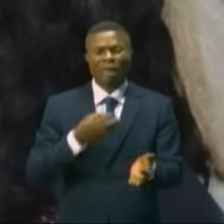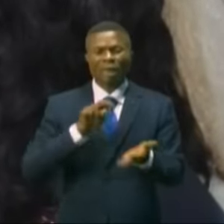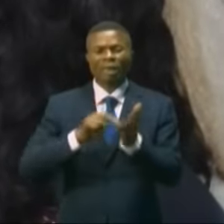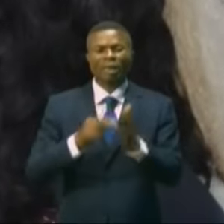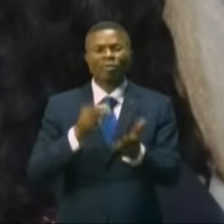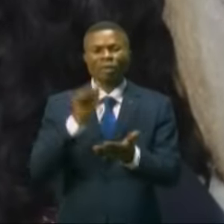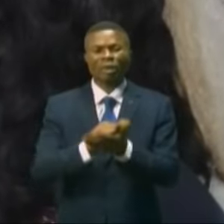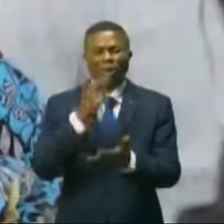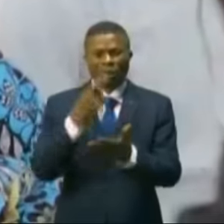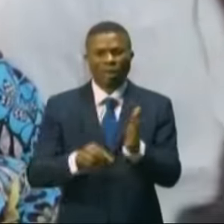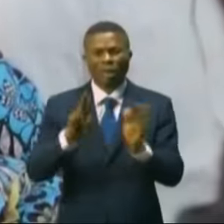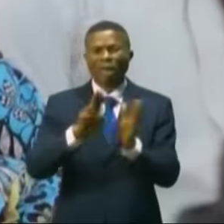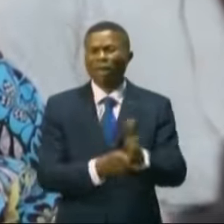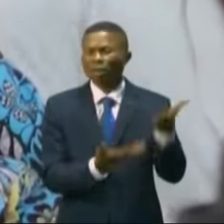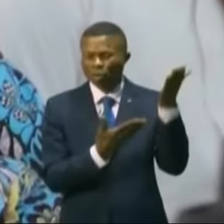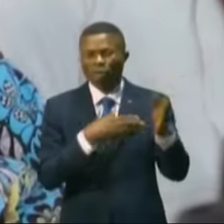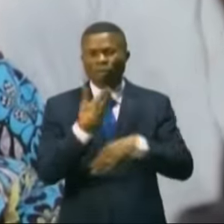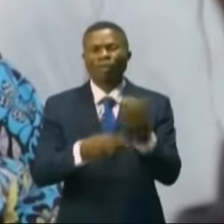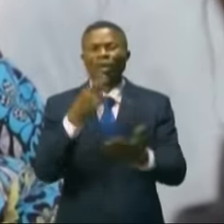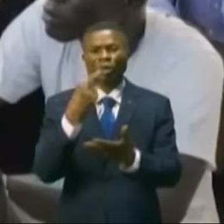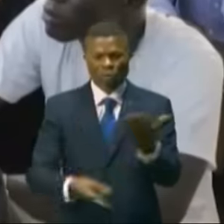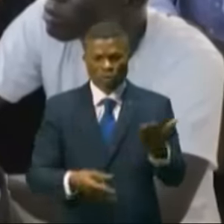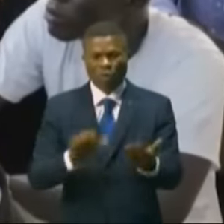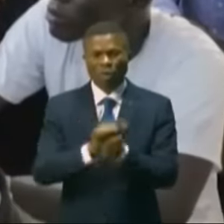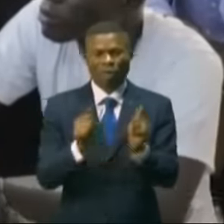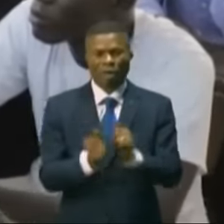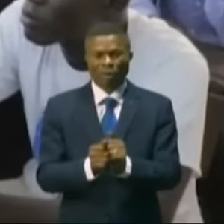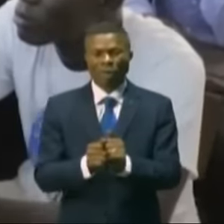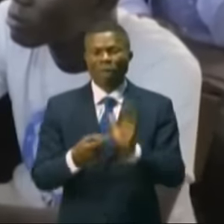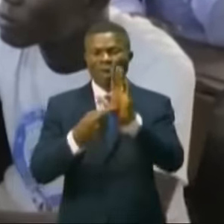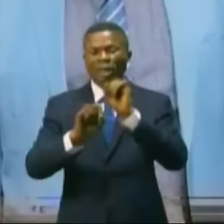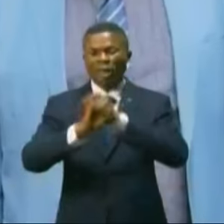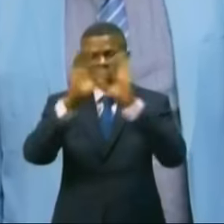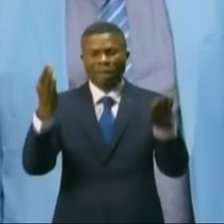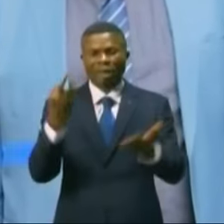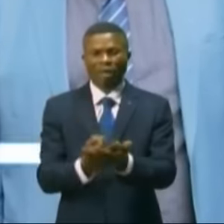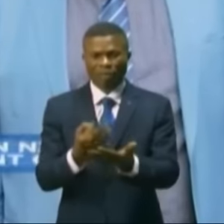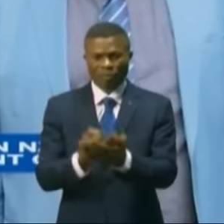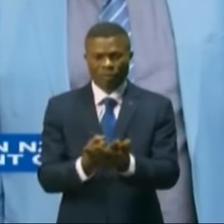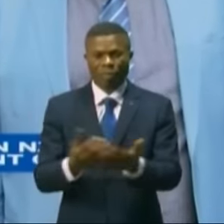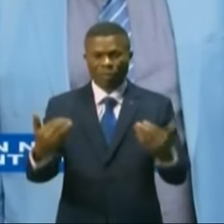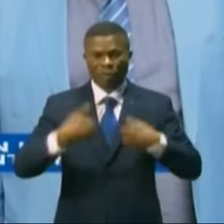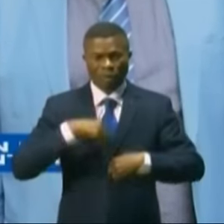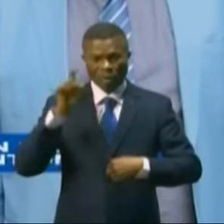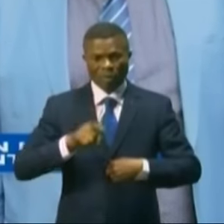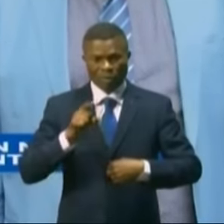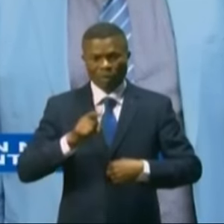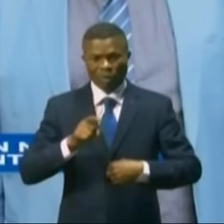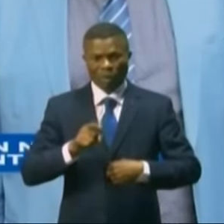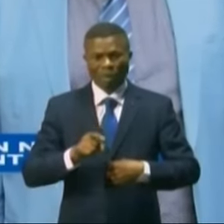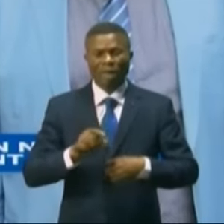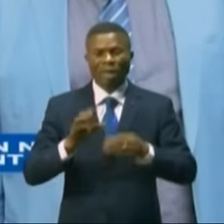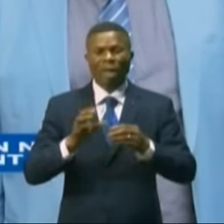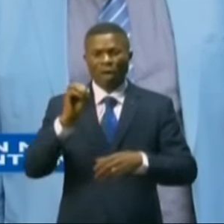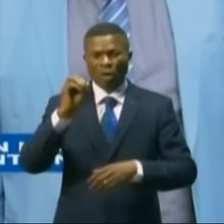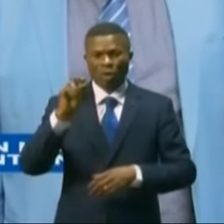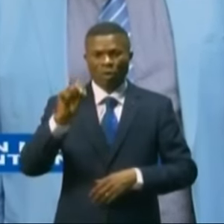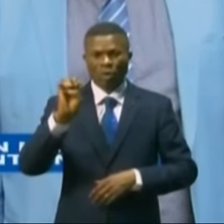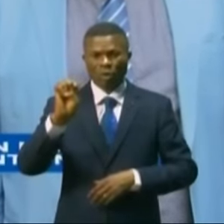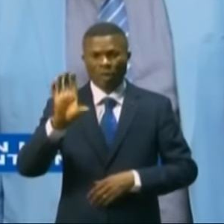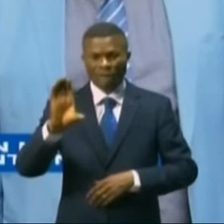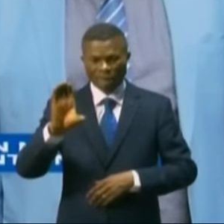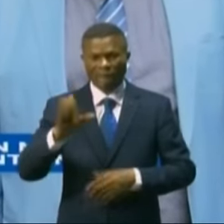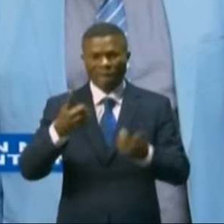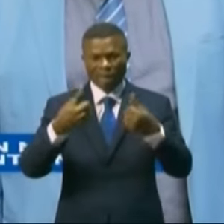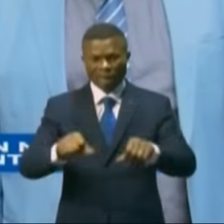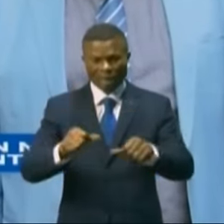le rôle capital qu'il joue en matière de transparence financière. On a besoin des ressources pour que l'ONEC puisse rester